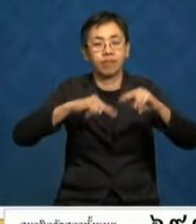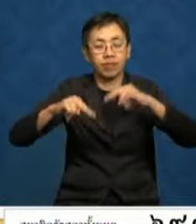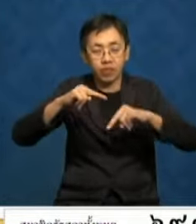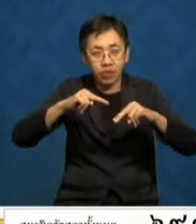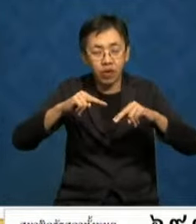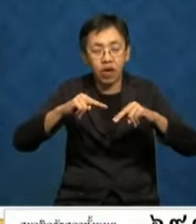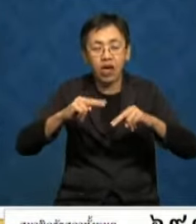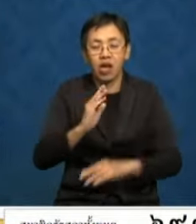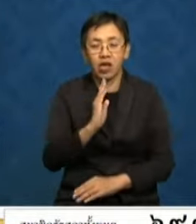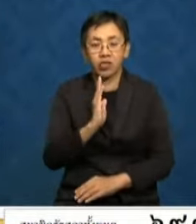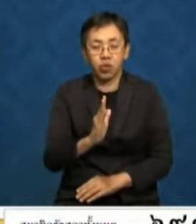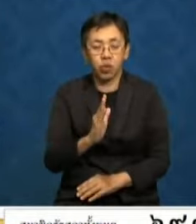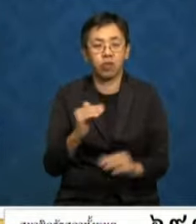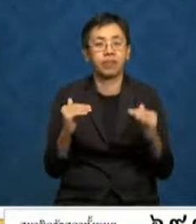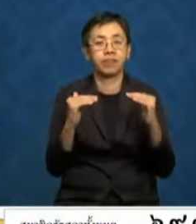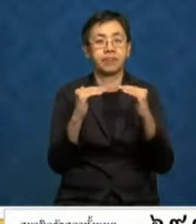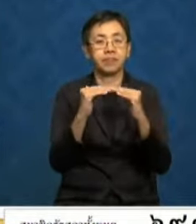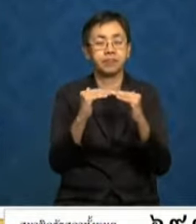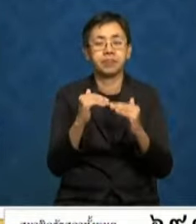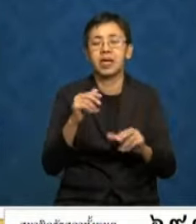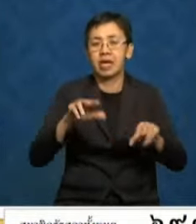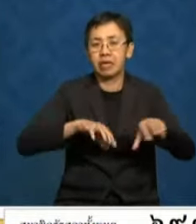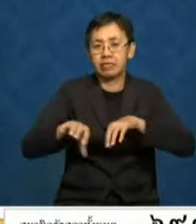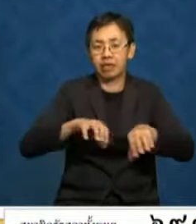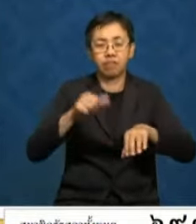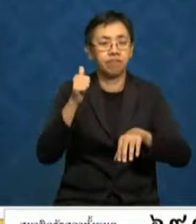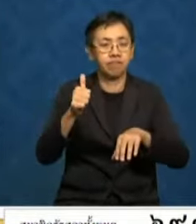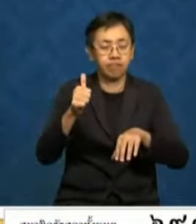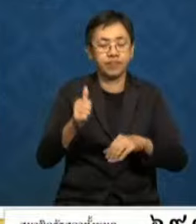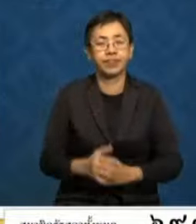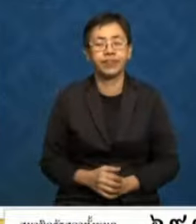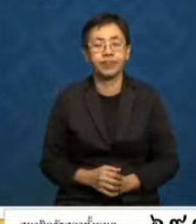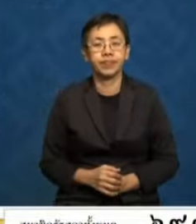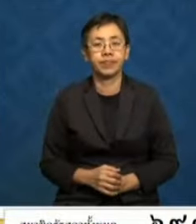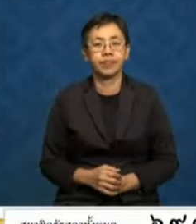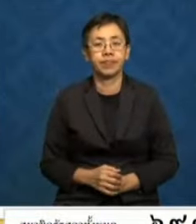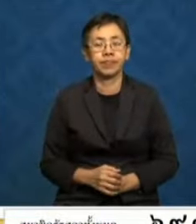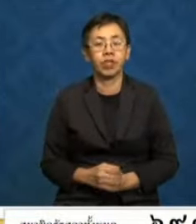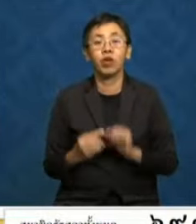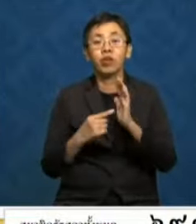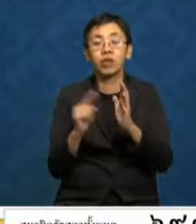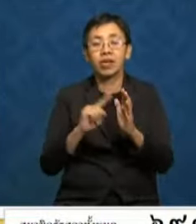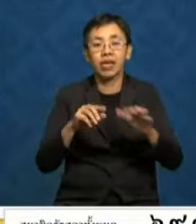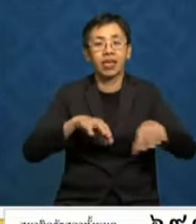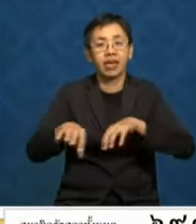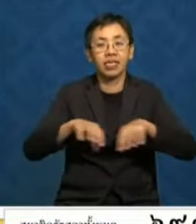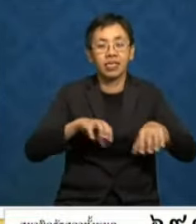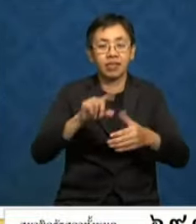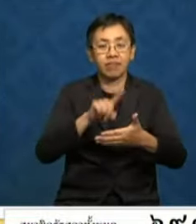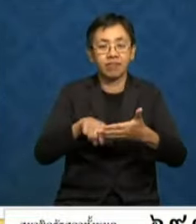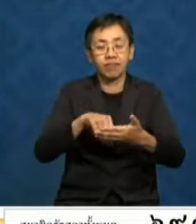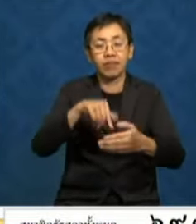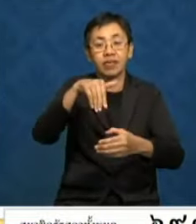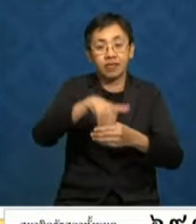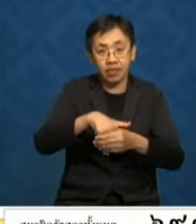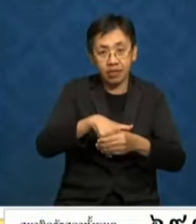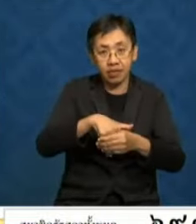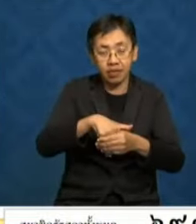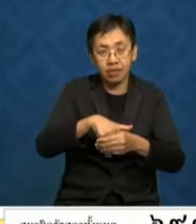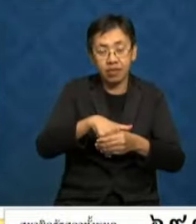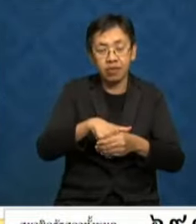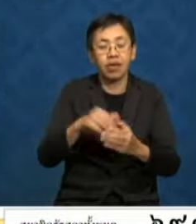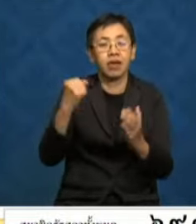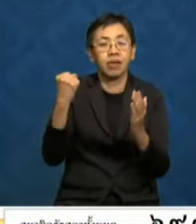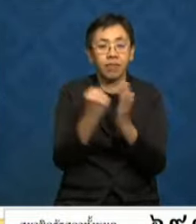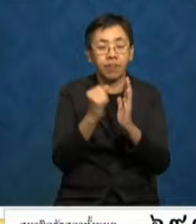ให้มีธรรมาภิบาลที่ดีหรือว่า good governance practice นะครับเช่นระบบบริหารจัดการการเลือกตั้งกระบวนการตร